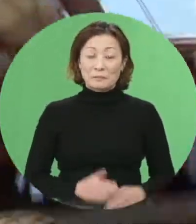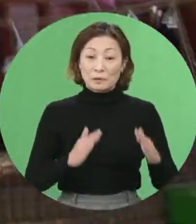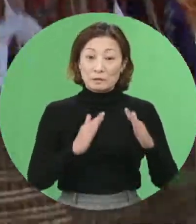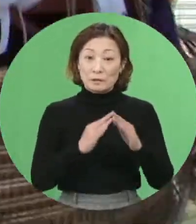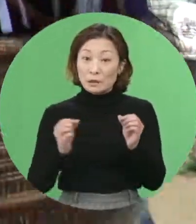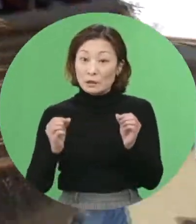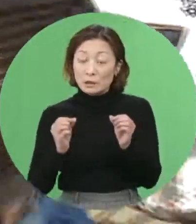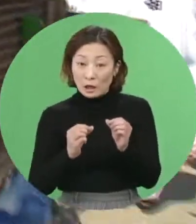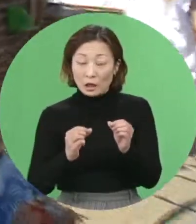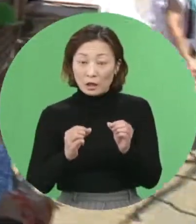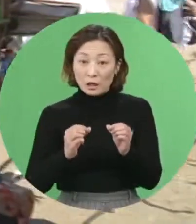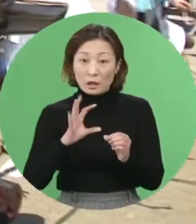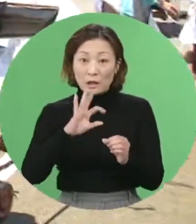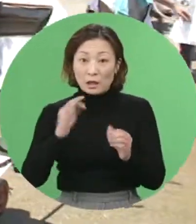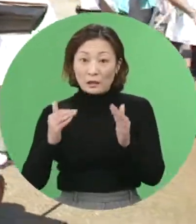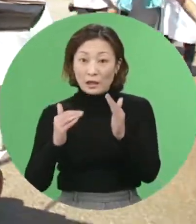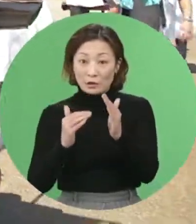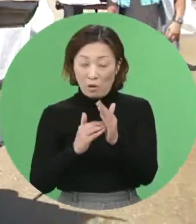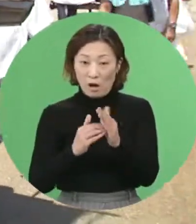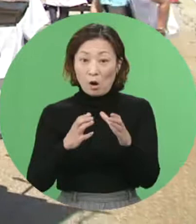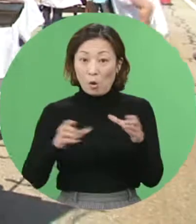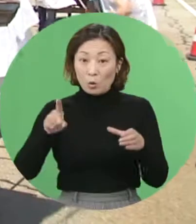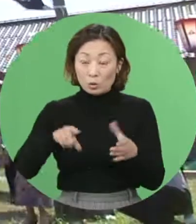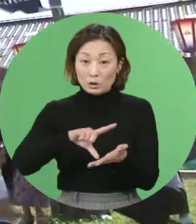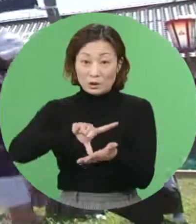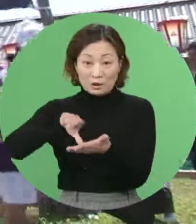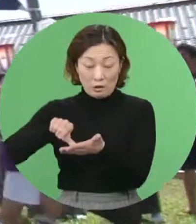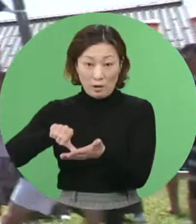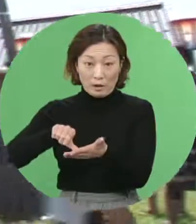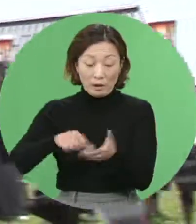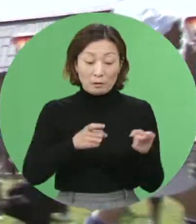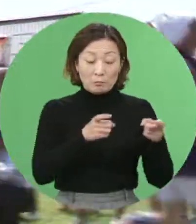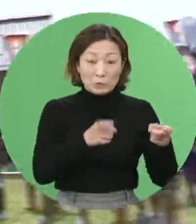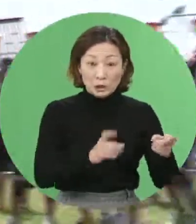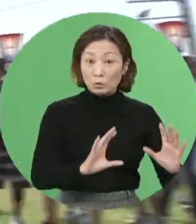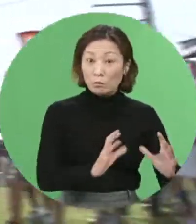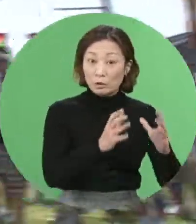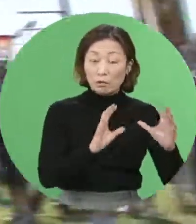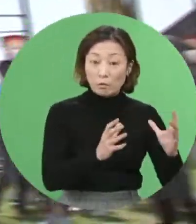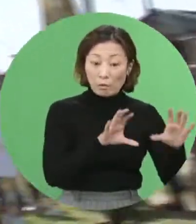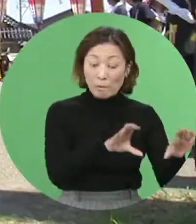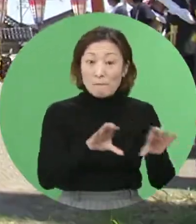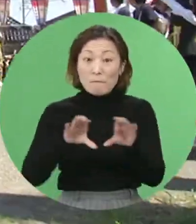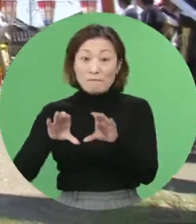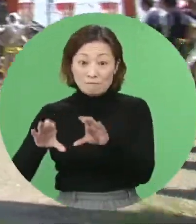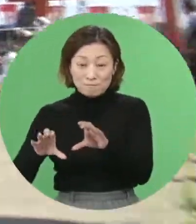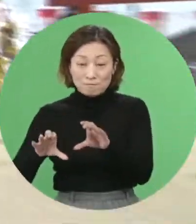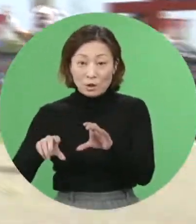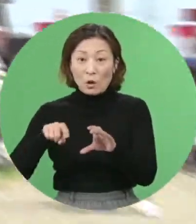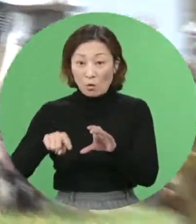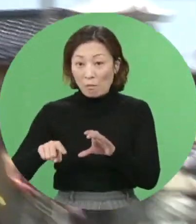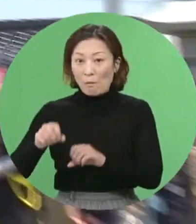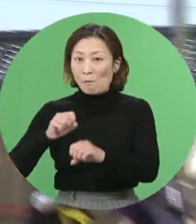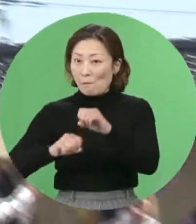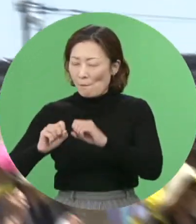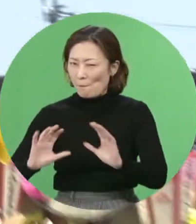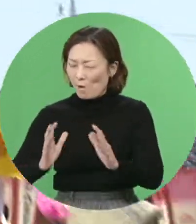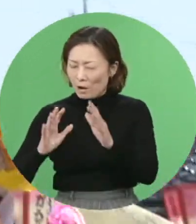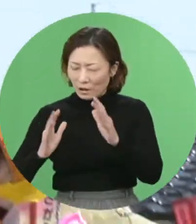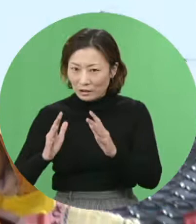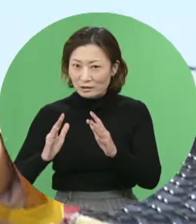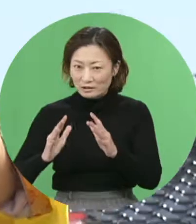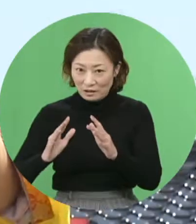近隣の金岩大野地区では、金沢港のにぎわいを町に呼び込み、活気あふれた地域にしよう